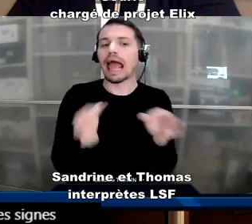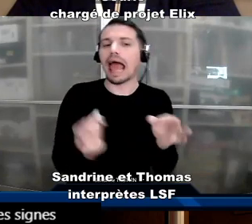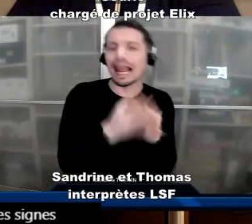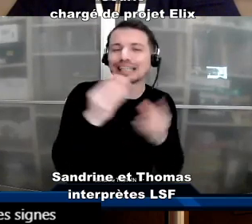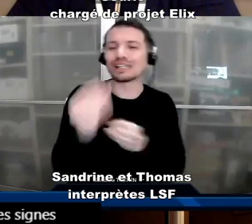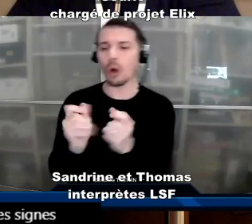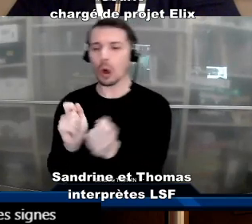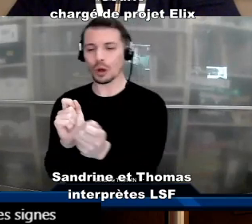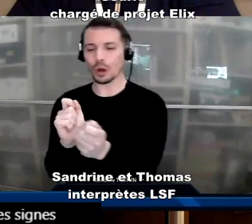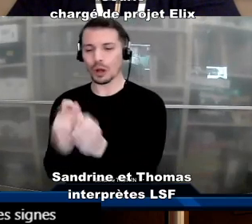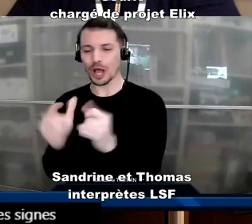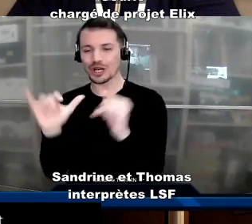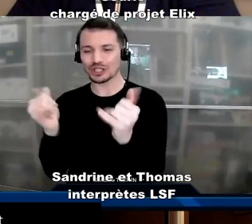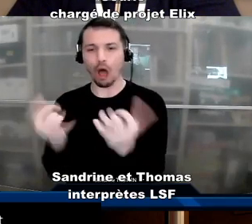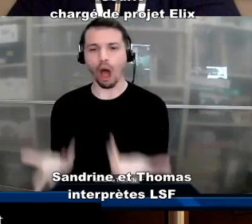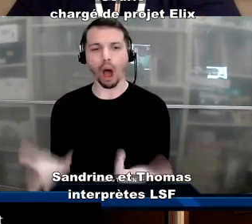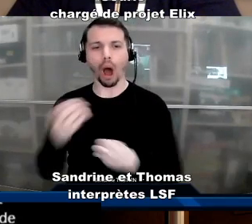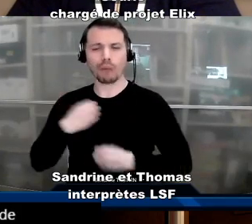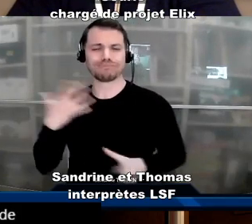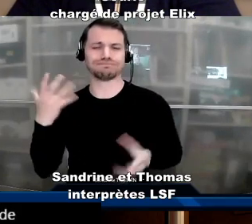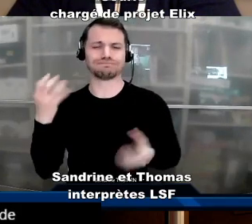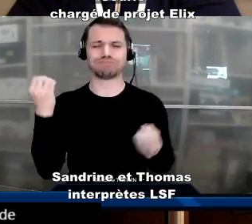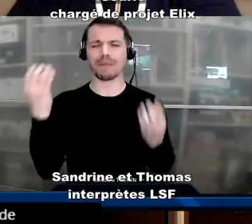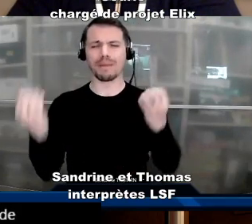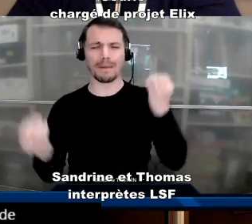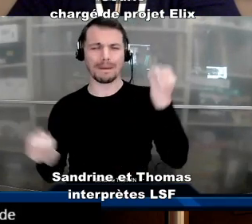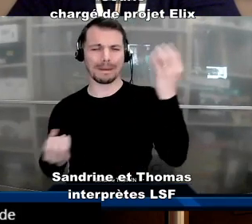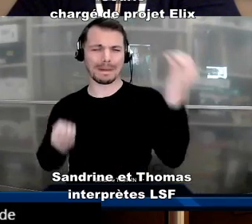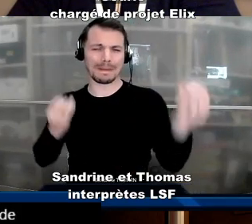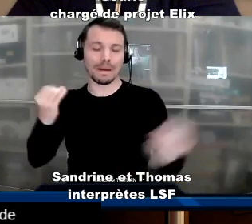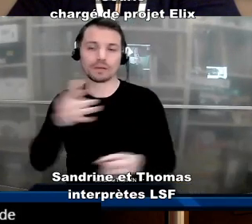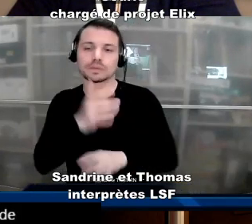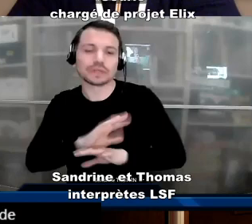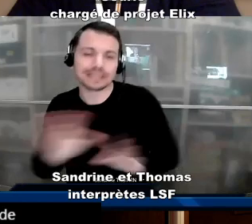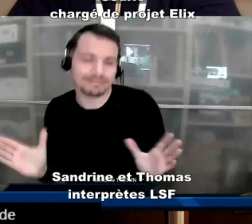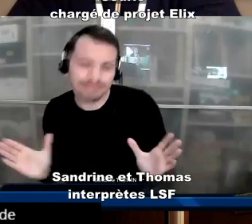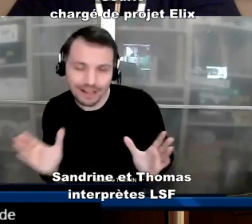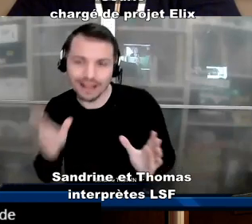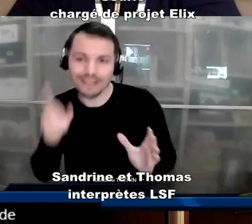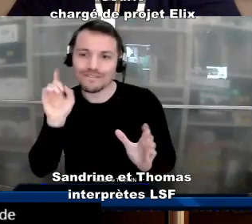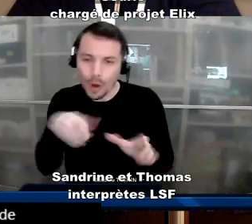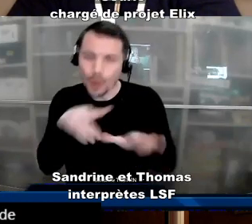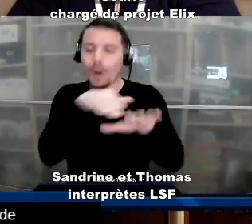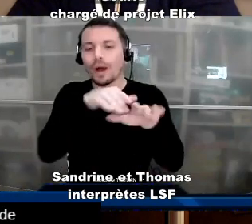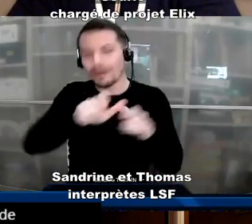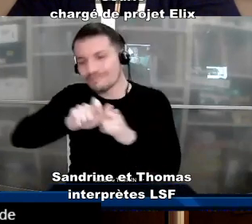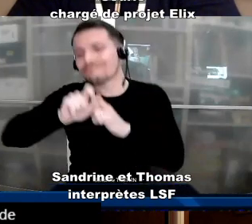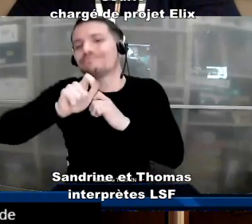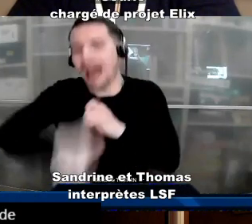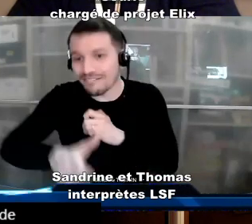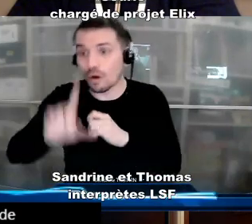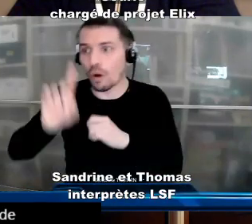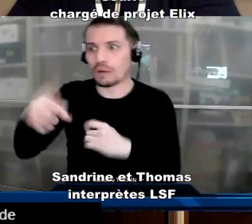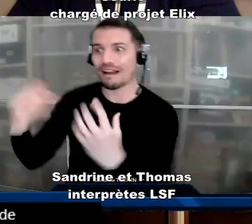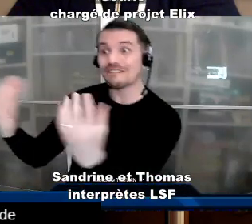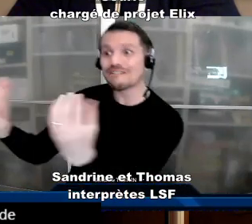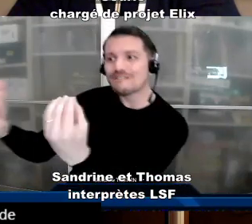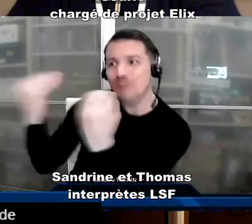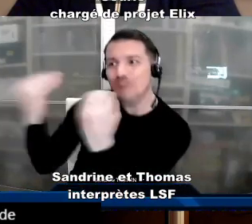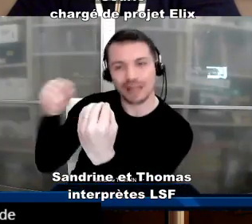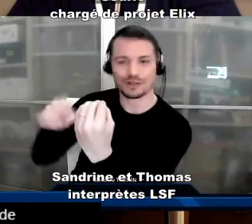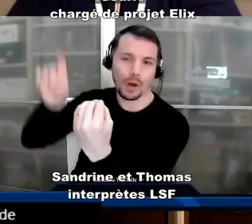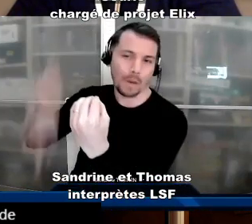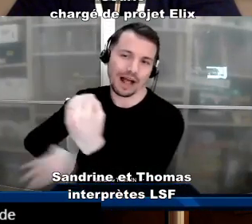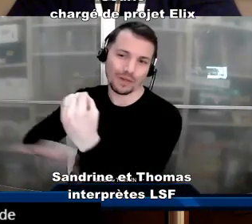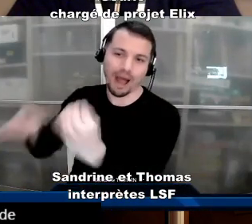signes, parce que ça, on peut y revenir après, mais on passer par la case formation est un peu indispensable. En tout cas, Elix n'a pas